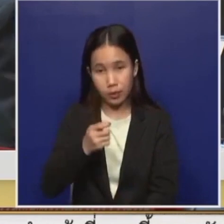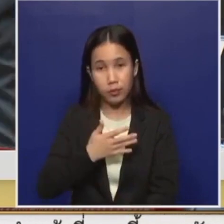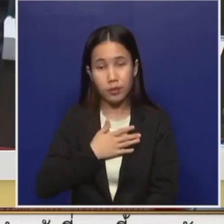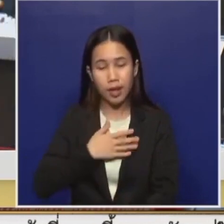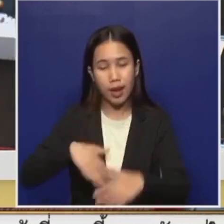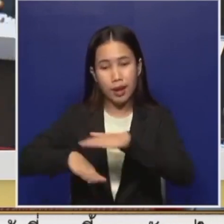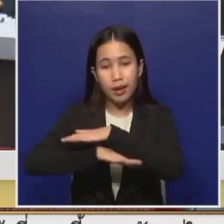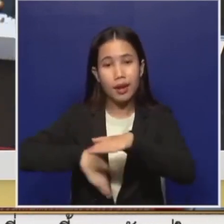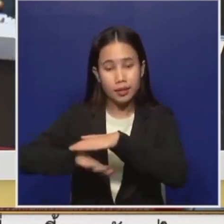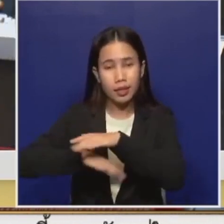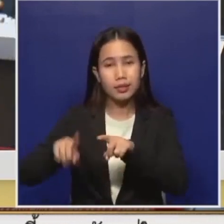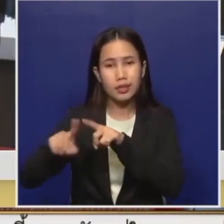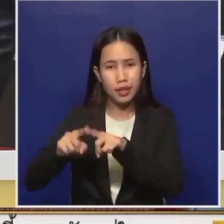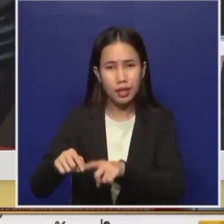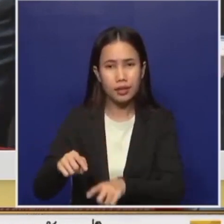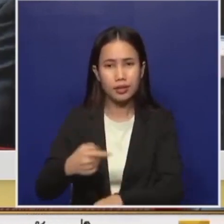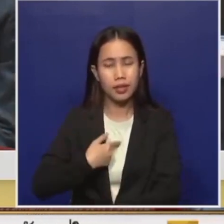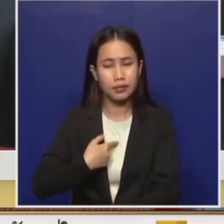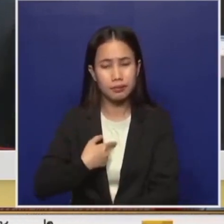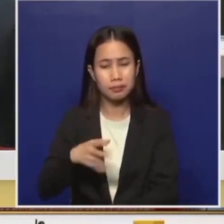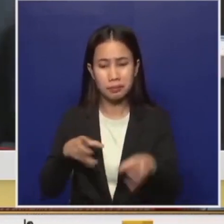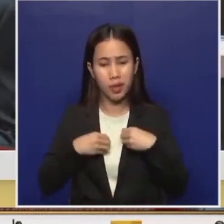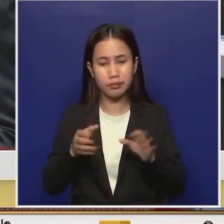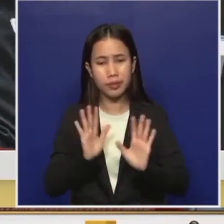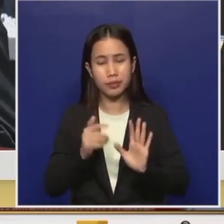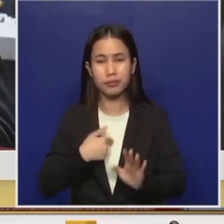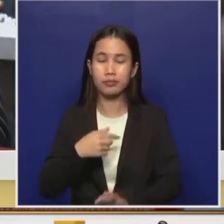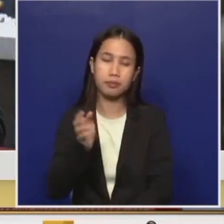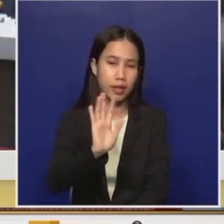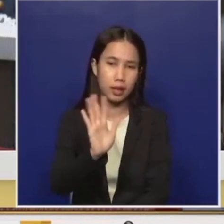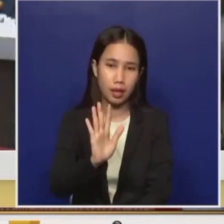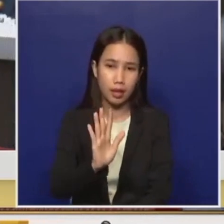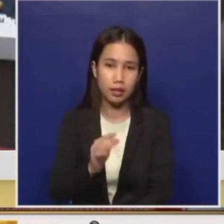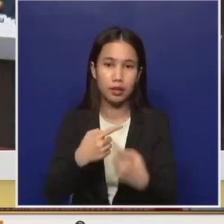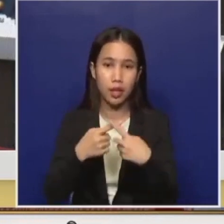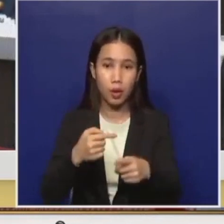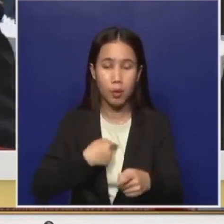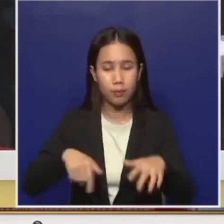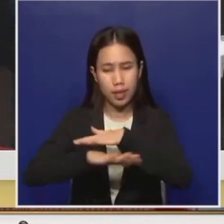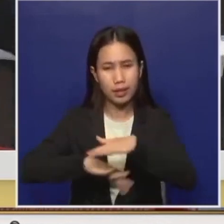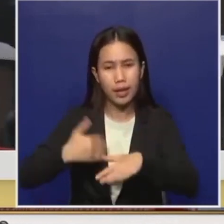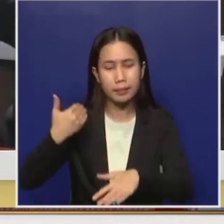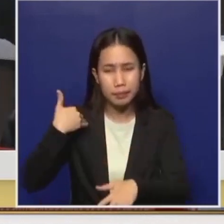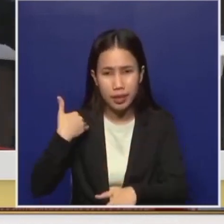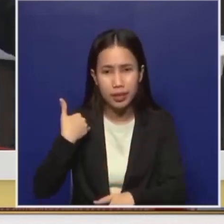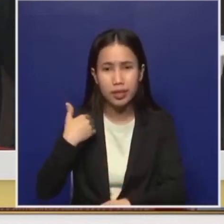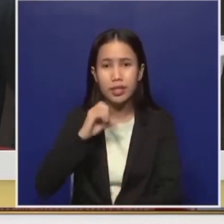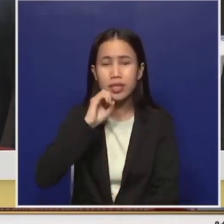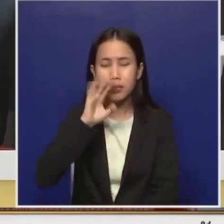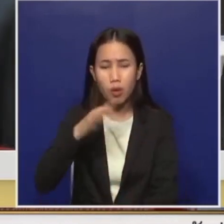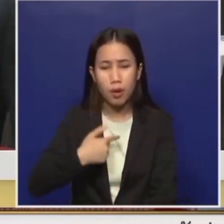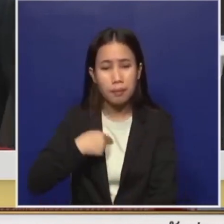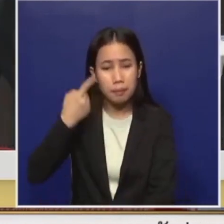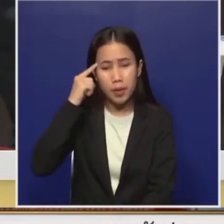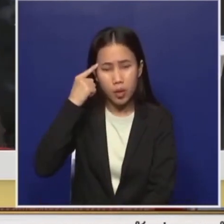กฐานหกการ inspirationalท่านปฏิเศษยไม่ได้ที่ผมเอามายืนยนท่านจะตอบวไม่รไม่ได้เพรมเกิดในสมัยท่าน